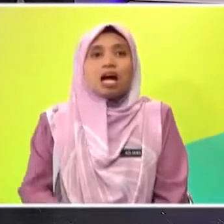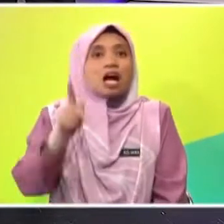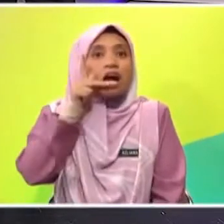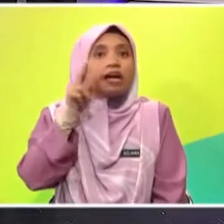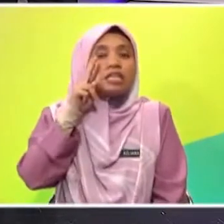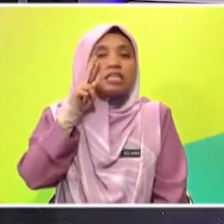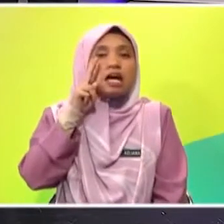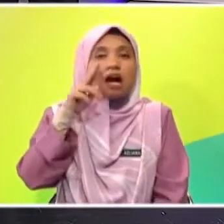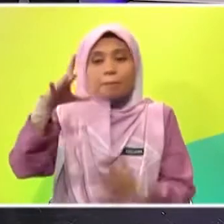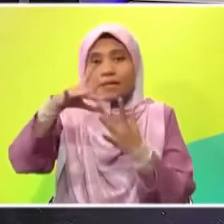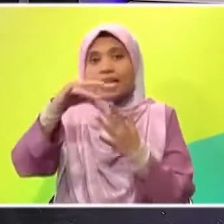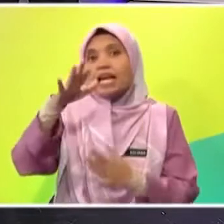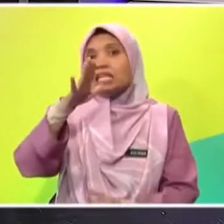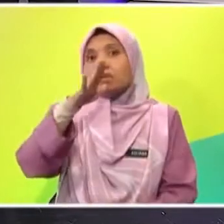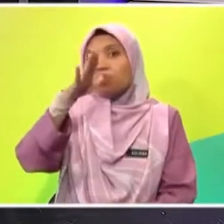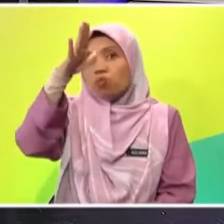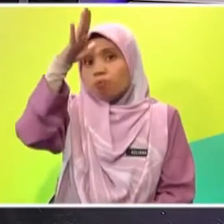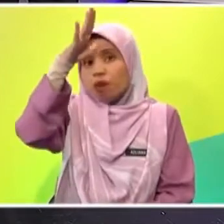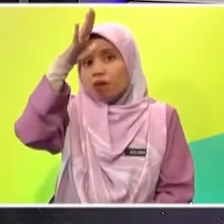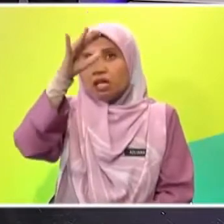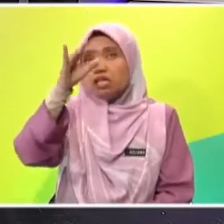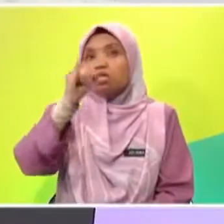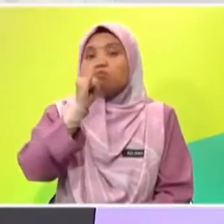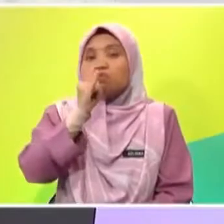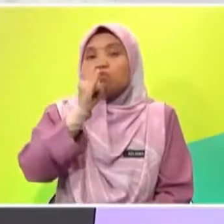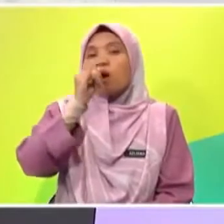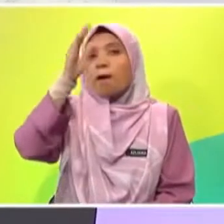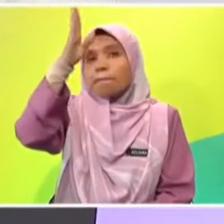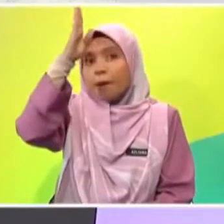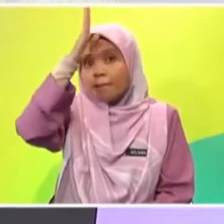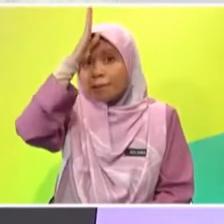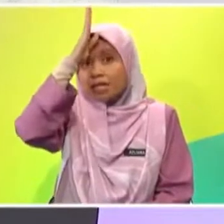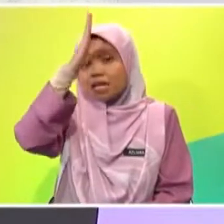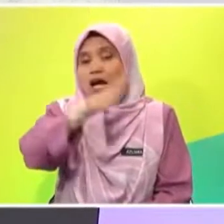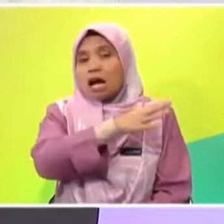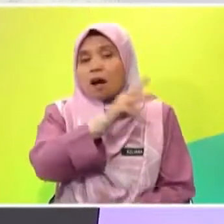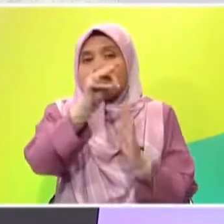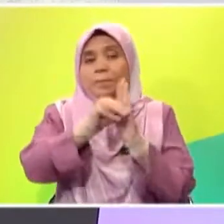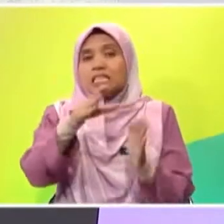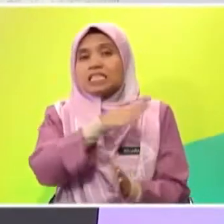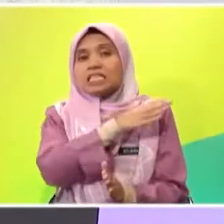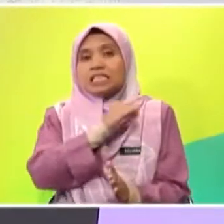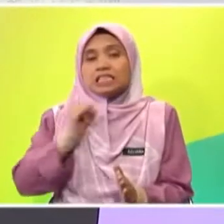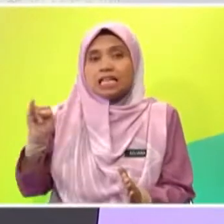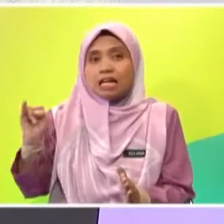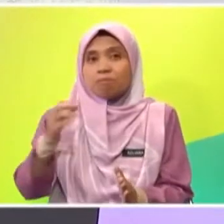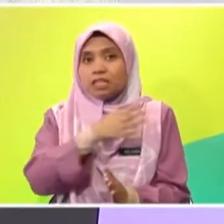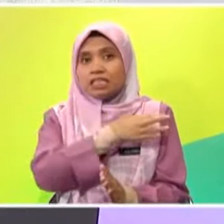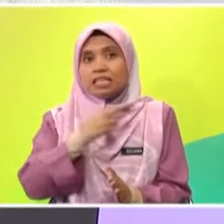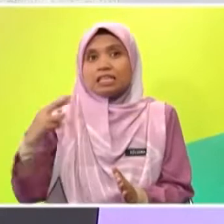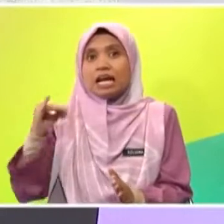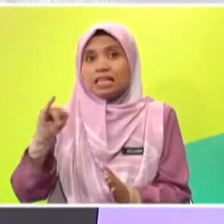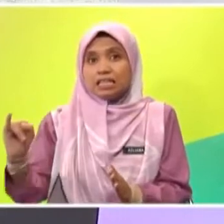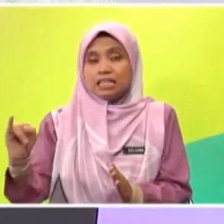ibu baper menyertai acara sepak takraw ckna coba sesuai